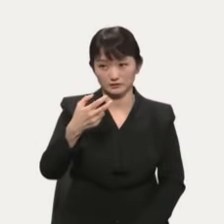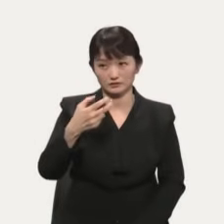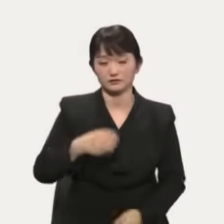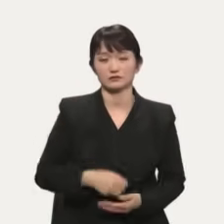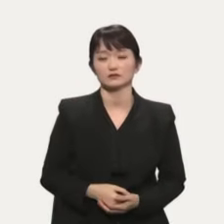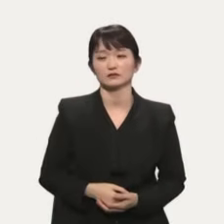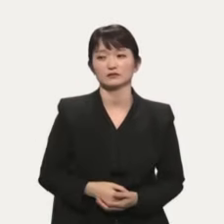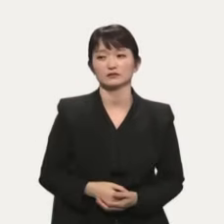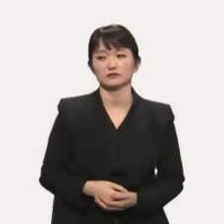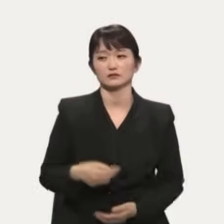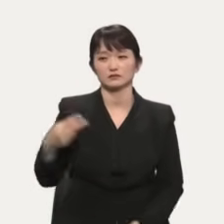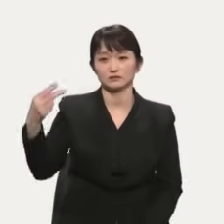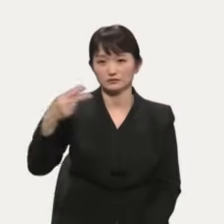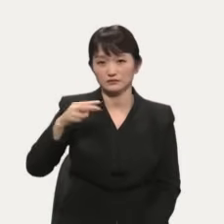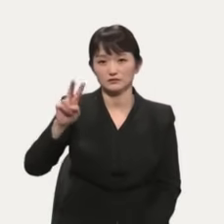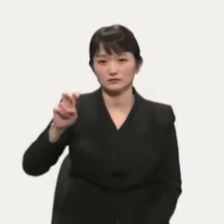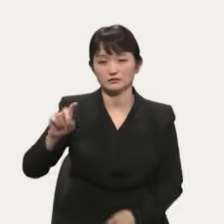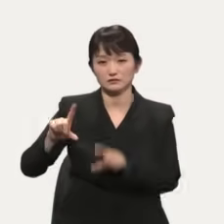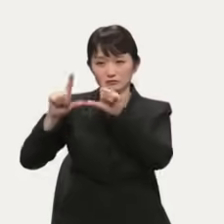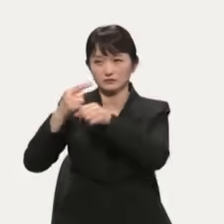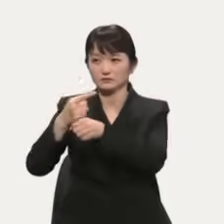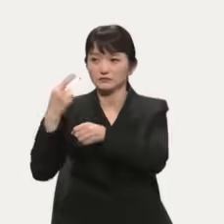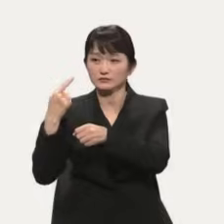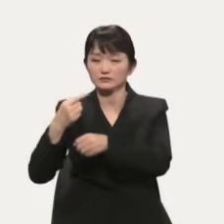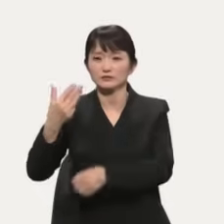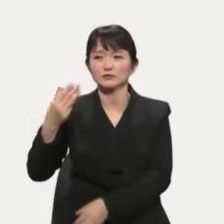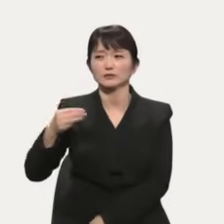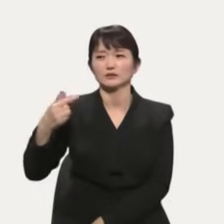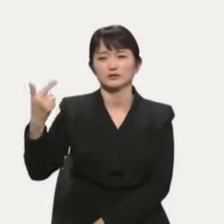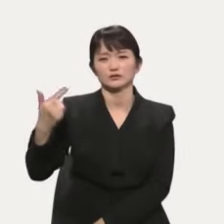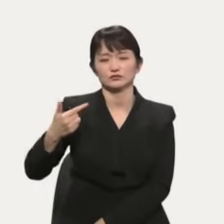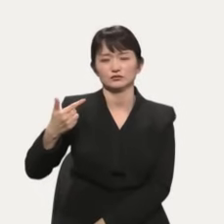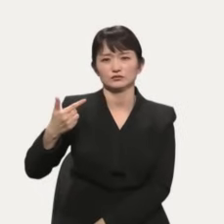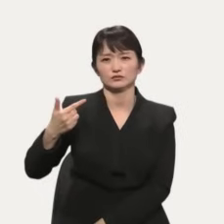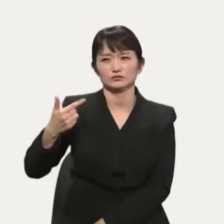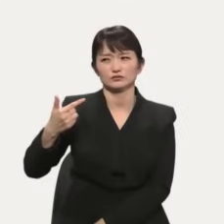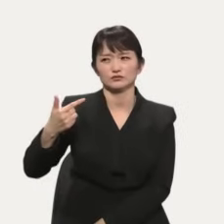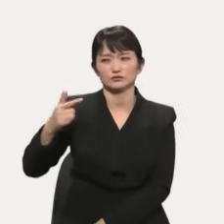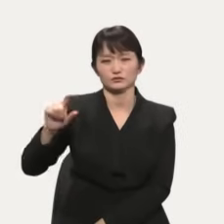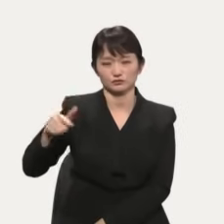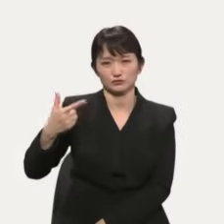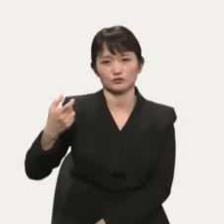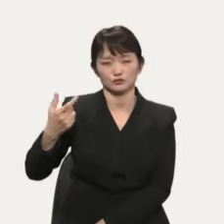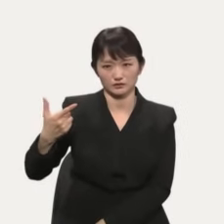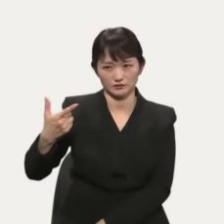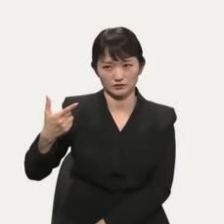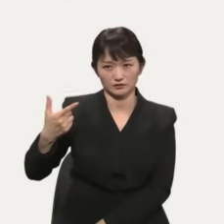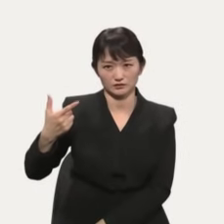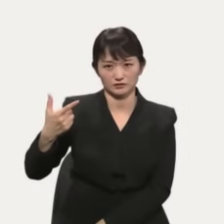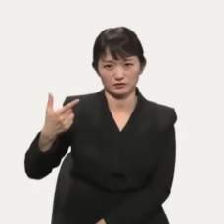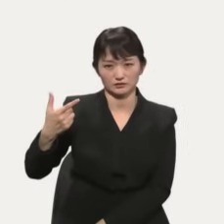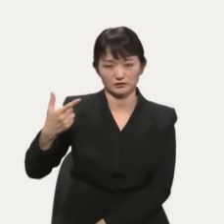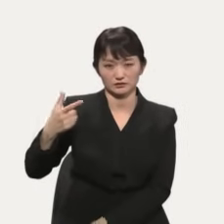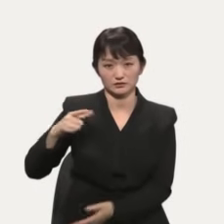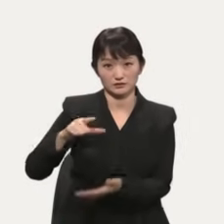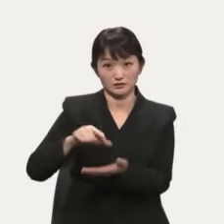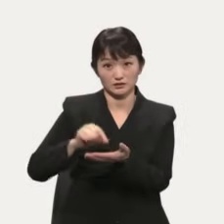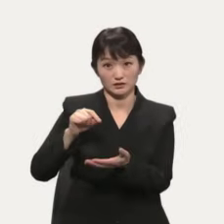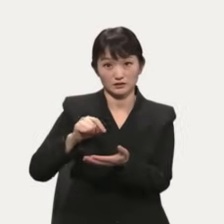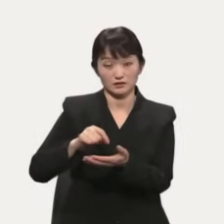39070에서 2022년 작년이 8666 gold 사실은 거의 5만 건 가까이 이상의